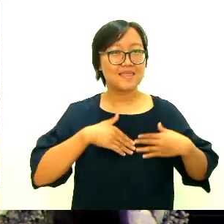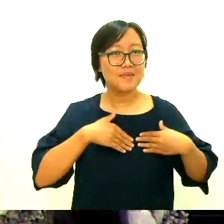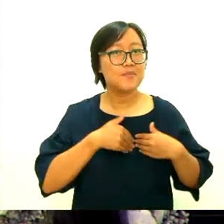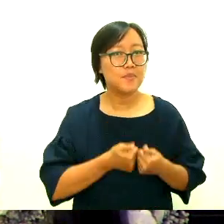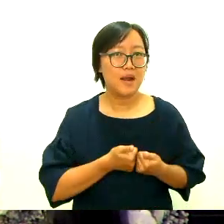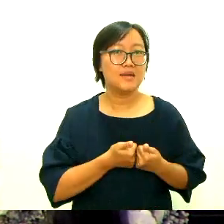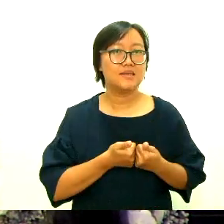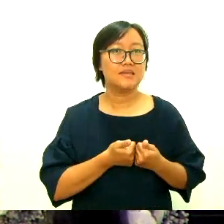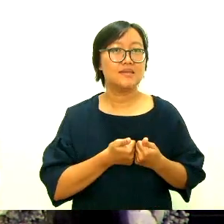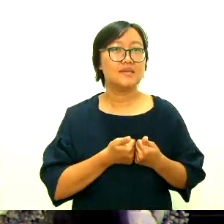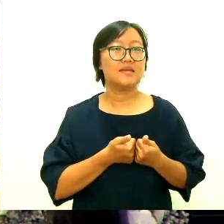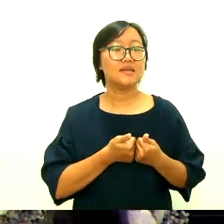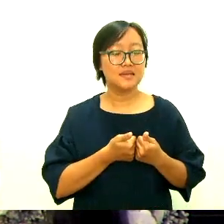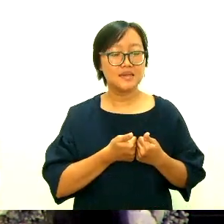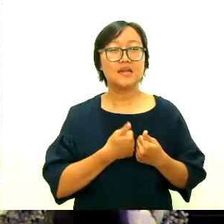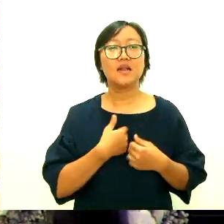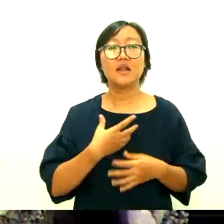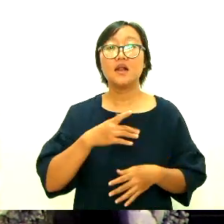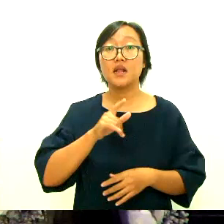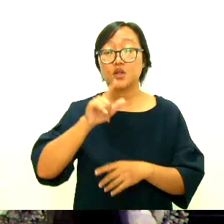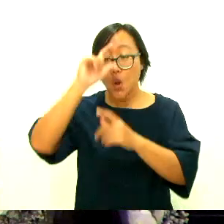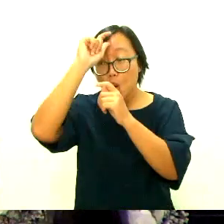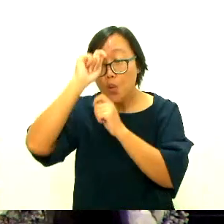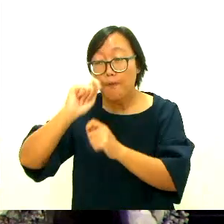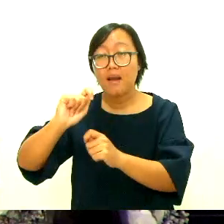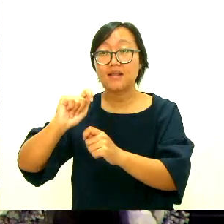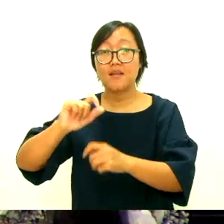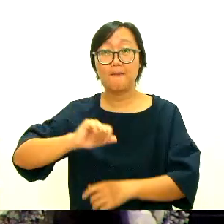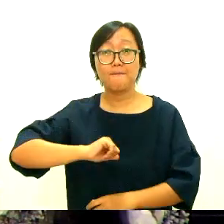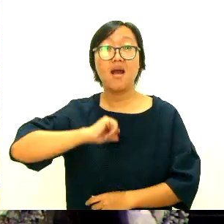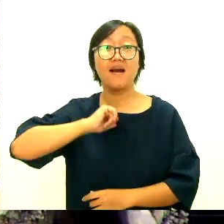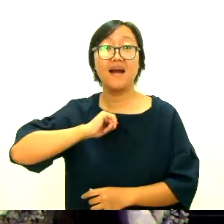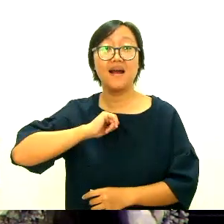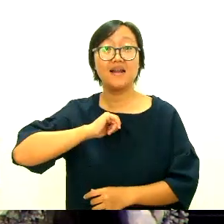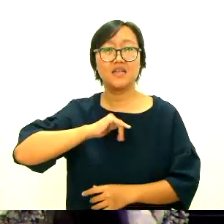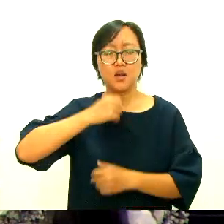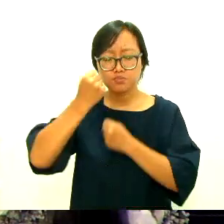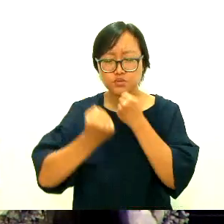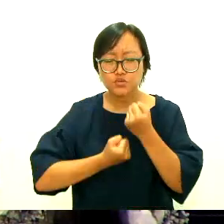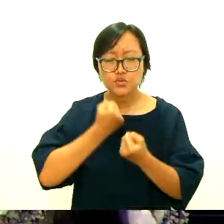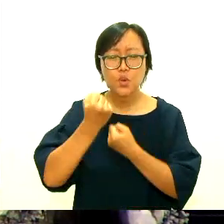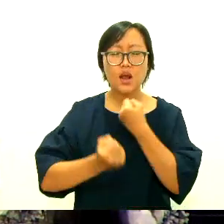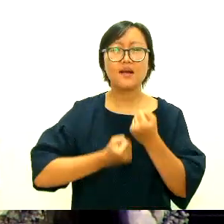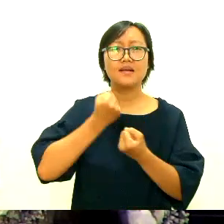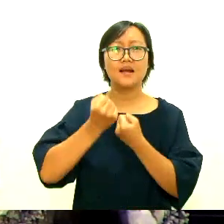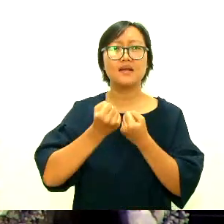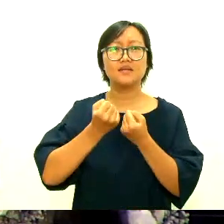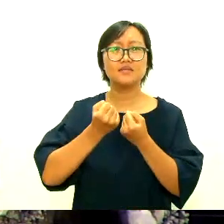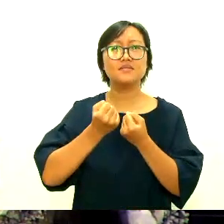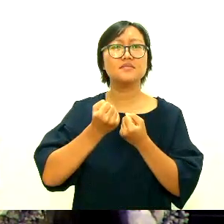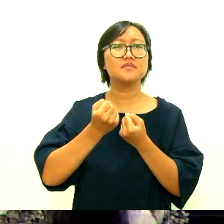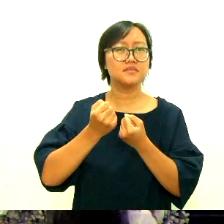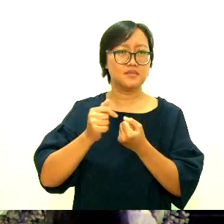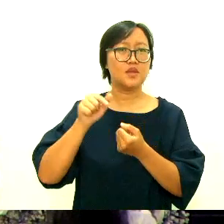hingga Kehormatan dan kebanggaan yang kita cari kita perjuangkan kita Bella bisa